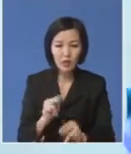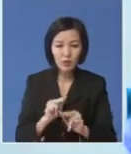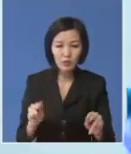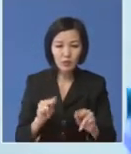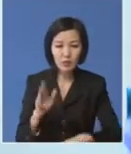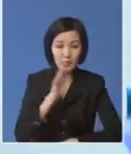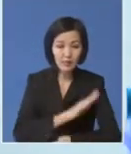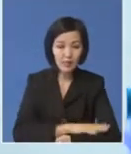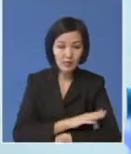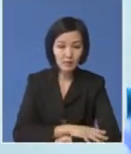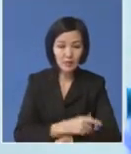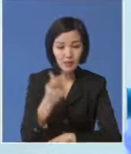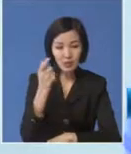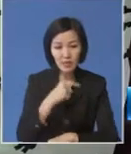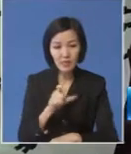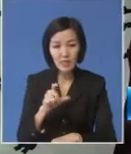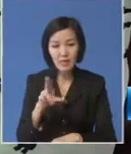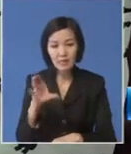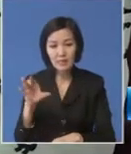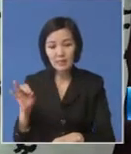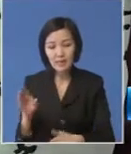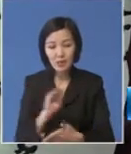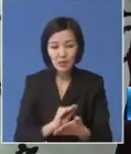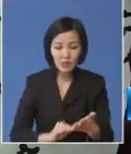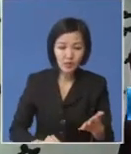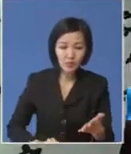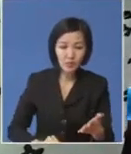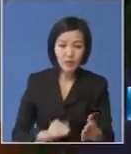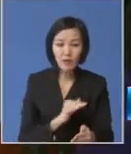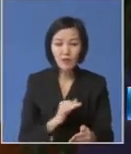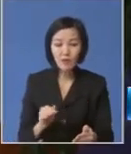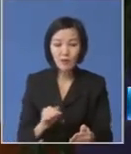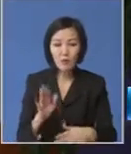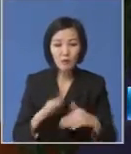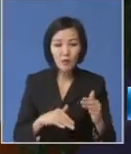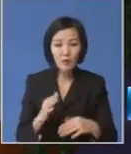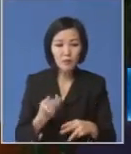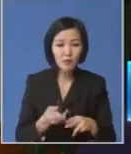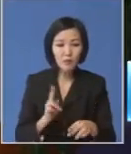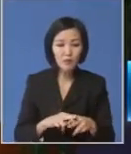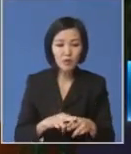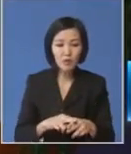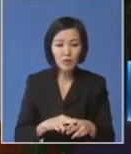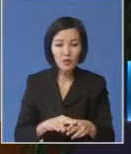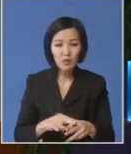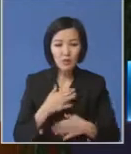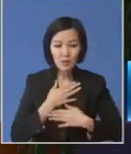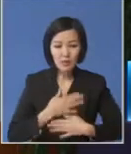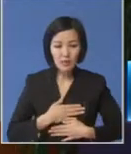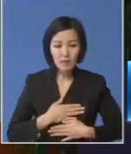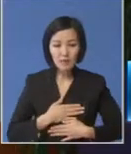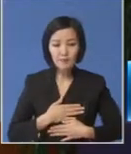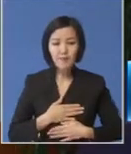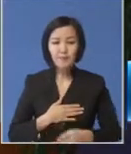болған. Әсіресе эссе жазудан жарысқандарға филолог мамандар дән риза. Тілге деген сөз саптауы, көркем сөйлей